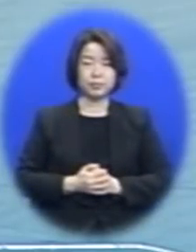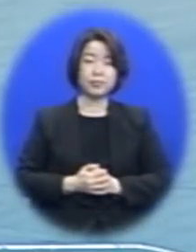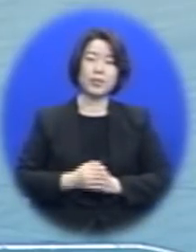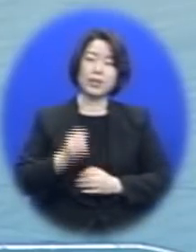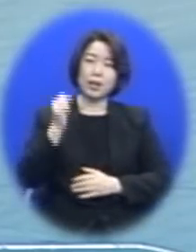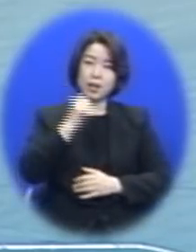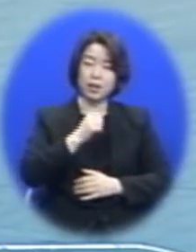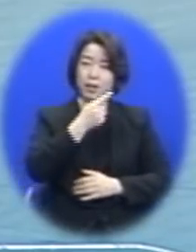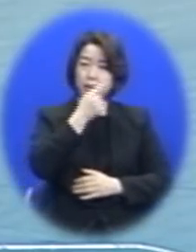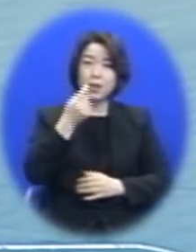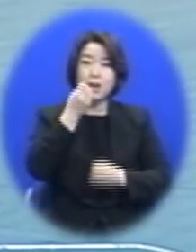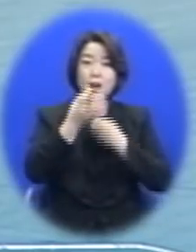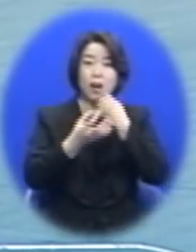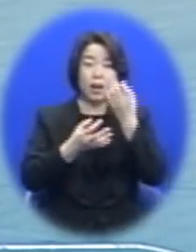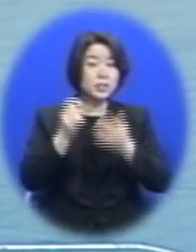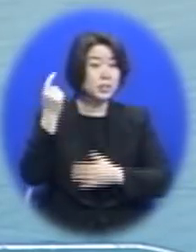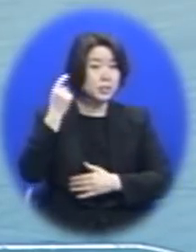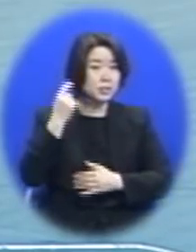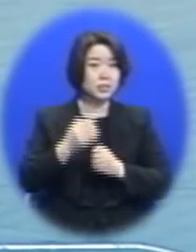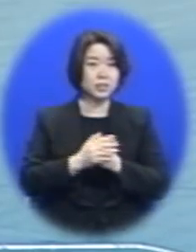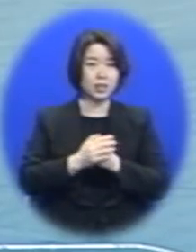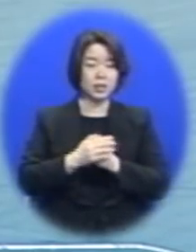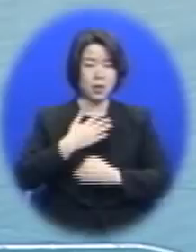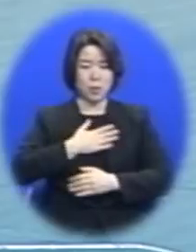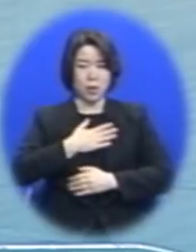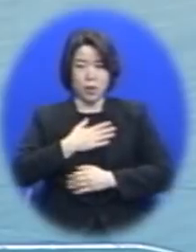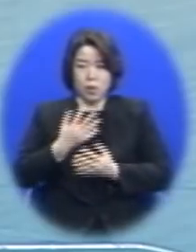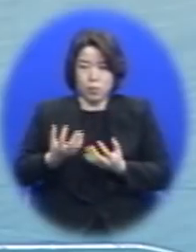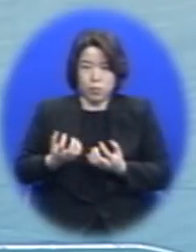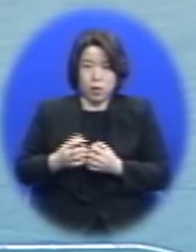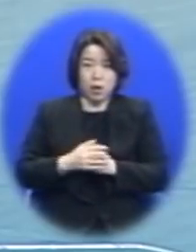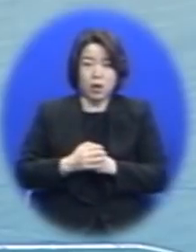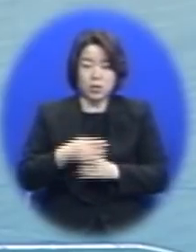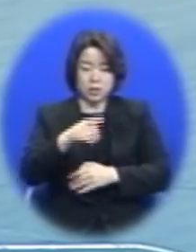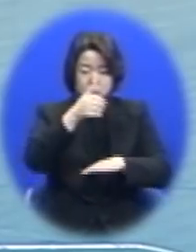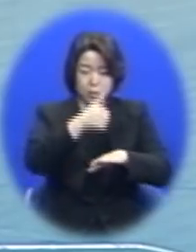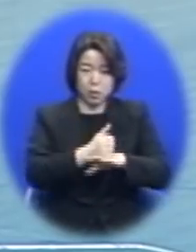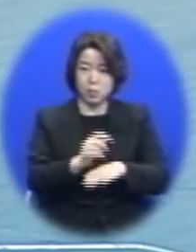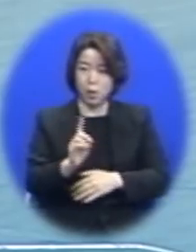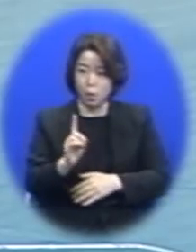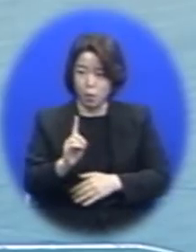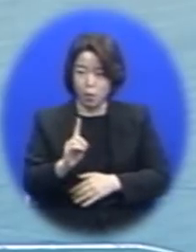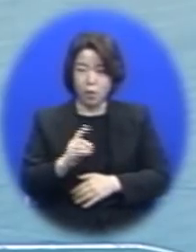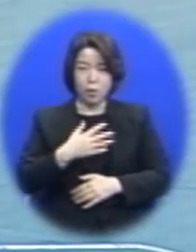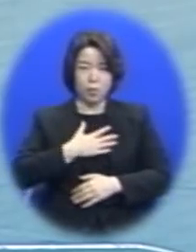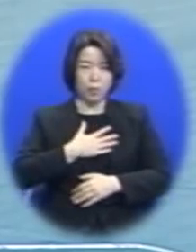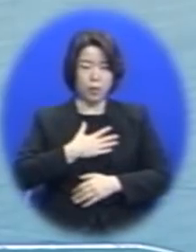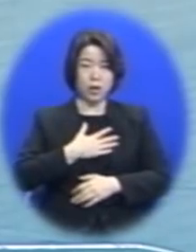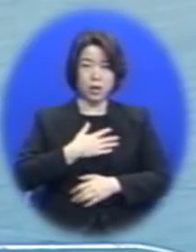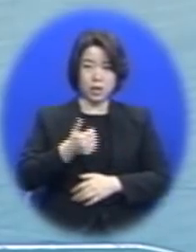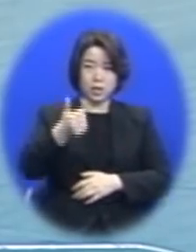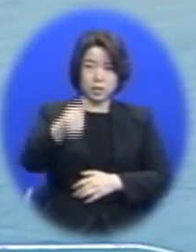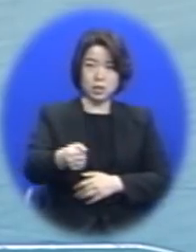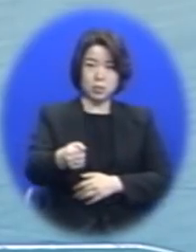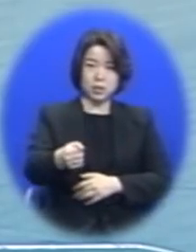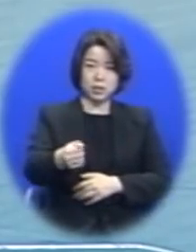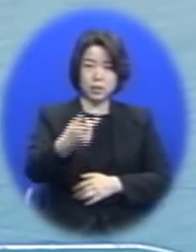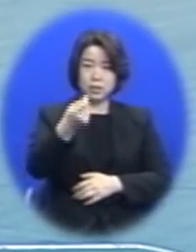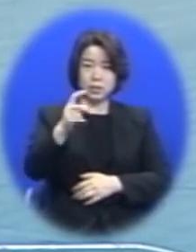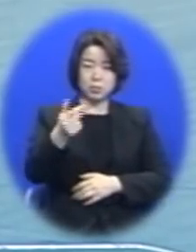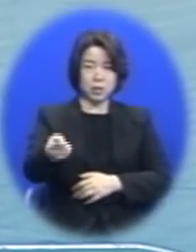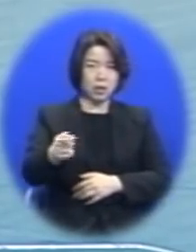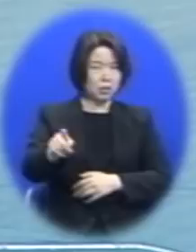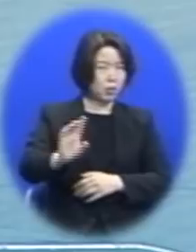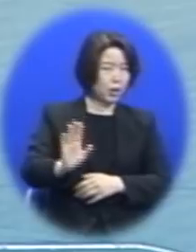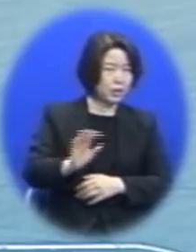아 간증을 됐는데 그냥 가슴이 오그라 들더라구요 이게 결말이 어떻게 갈지 테레비 끄라고 할때는 정말 이거 이렇게 하면